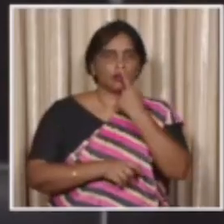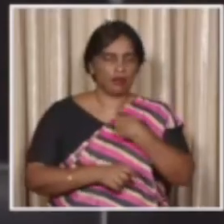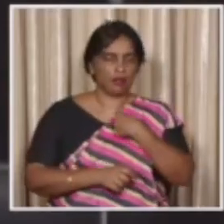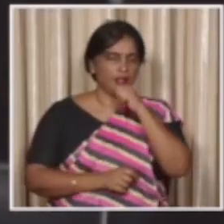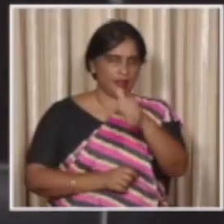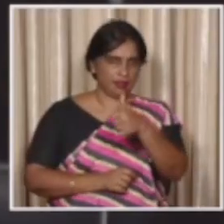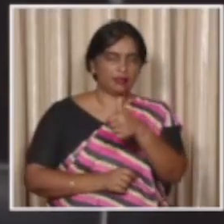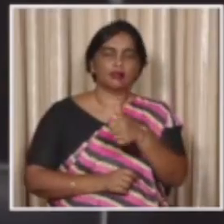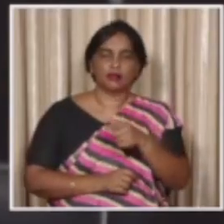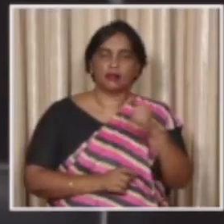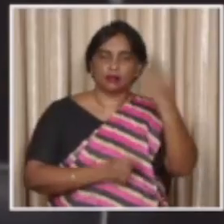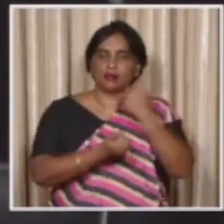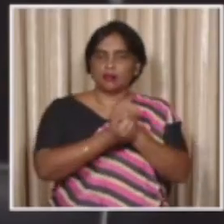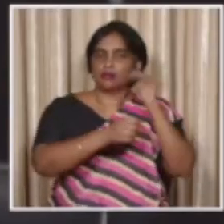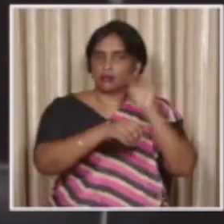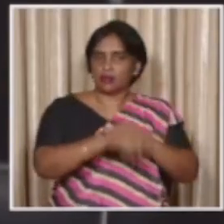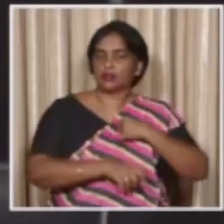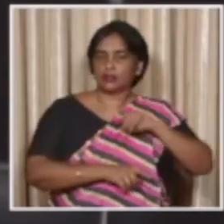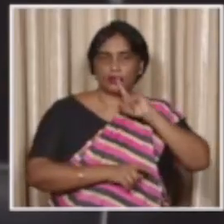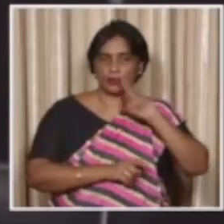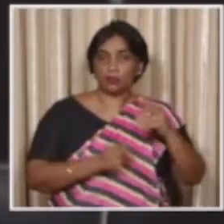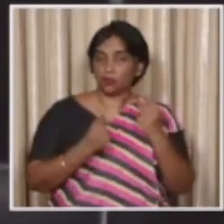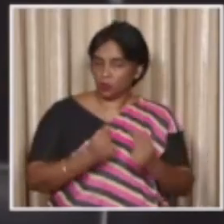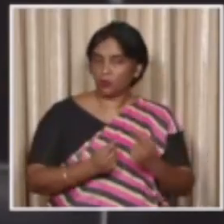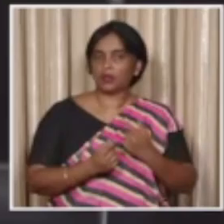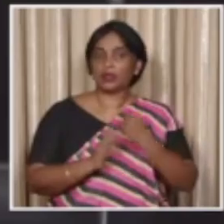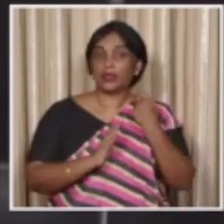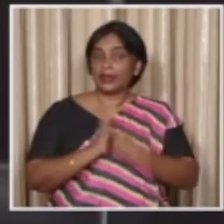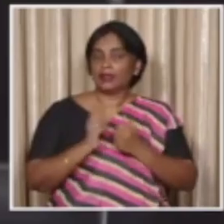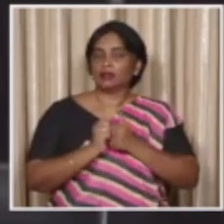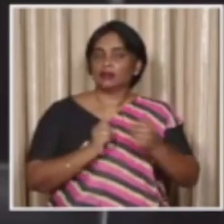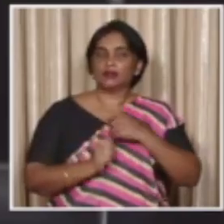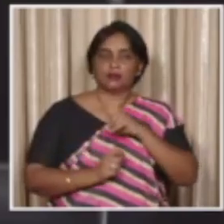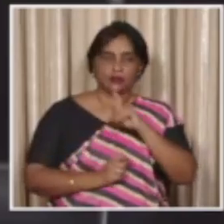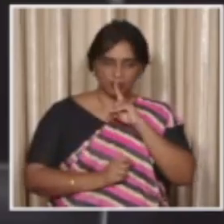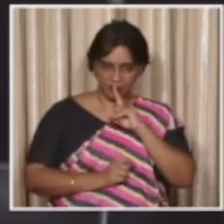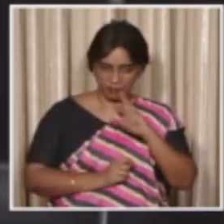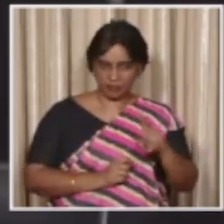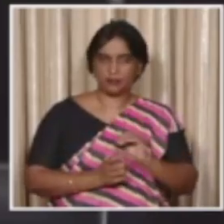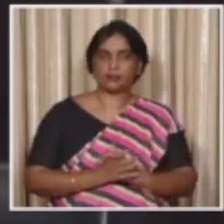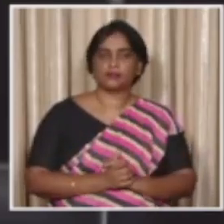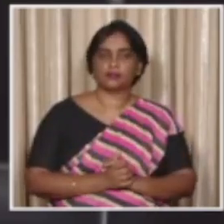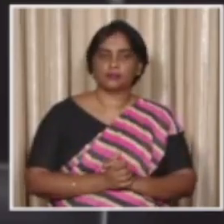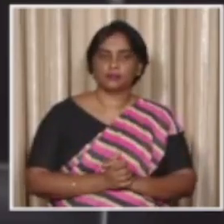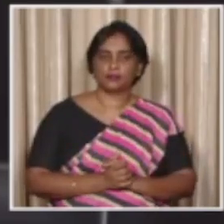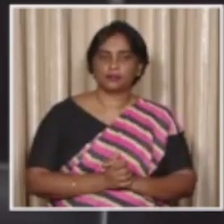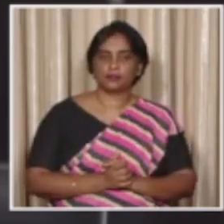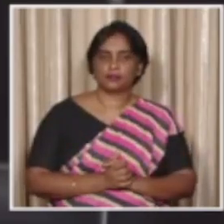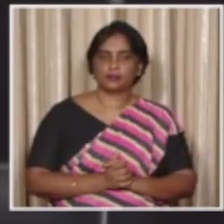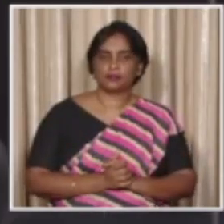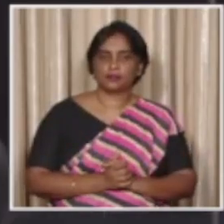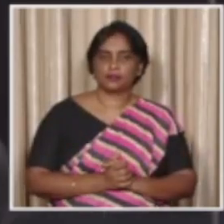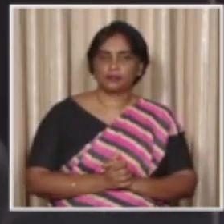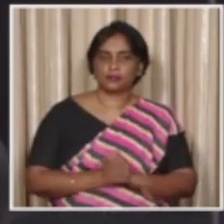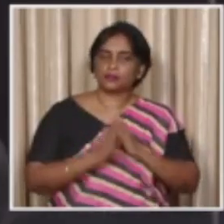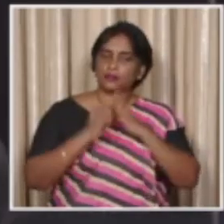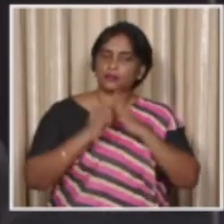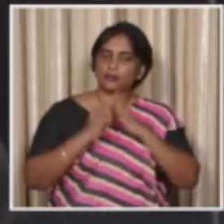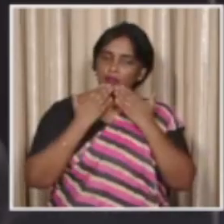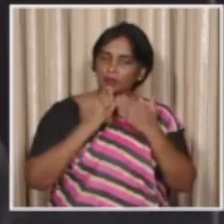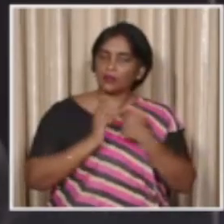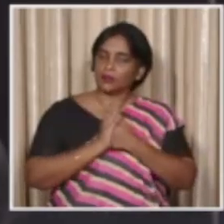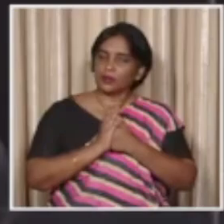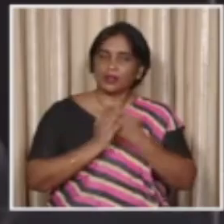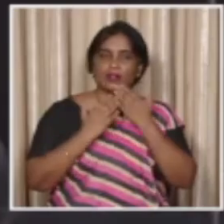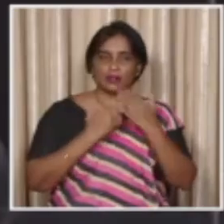ඇත්ත. අනිත් පිරිස අත්තරමුල ගණක අපි දැනුම් දීලා තියෙනවා. පුළුවන් තරම් එක නීති ක්‍රියාත්මක කරන්න අපි දැනුම් දීලා තියෙනවා. බොහොම ස්තුතියි ගරු අමාත්‍යතුමා.